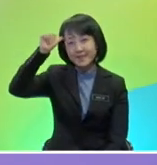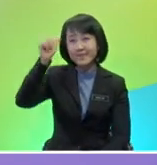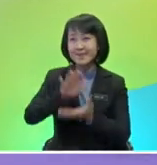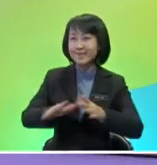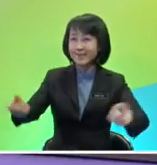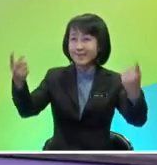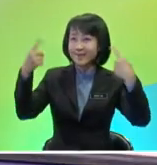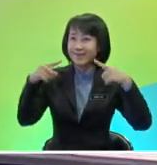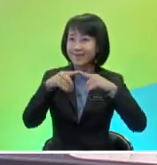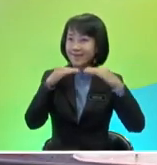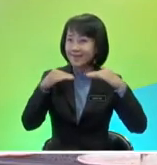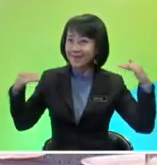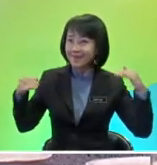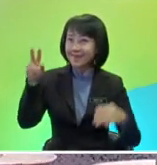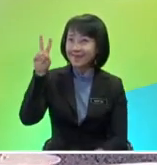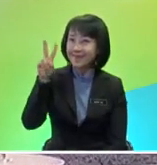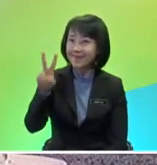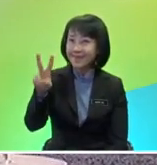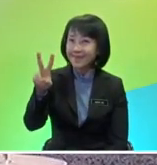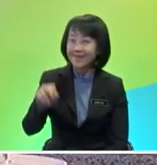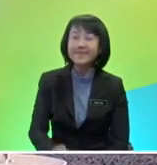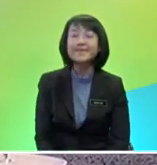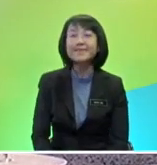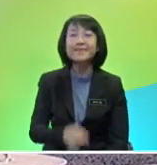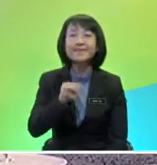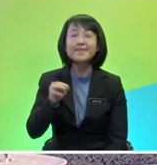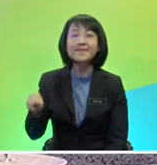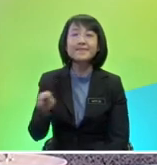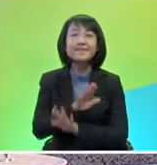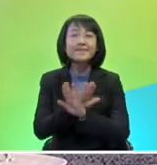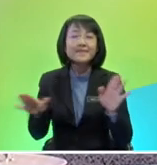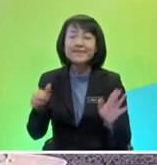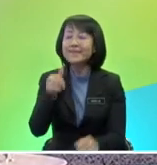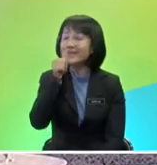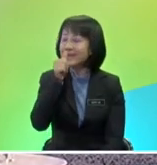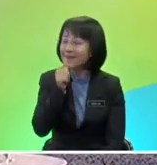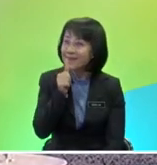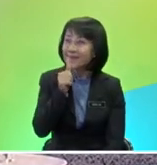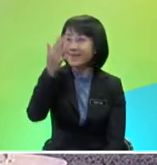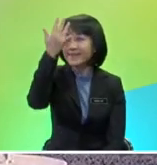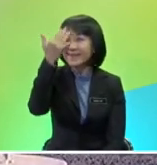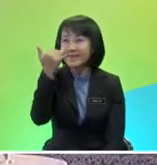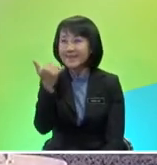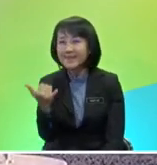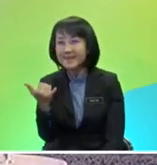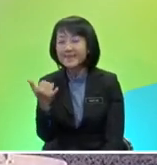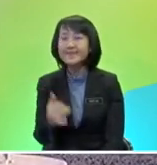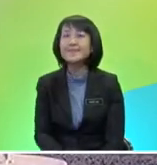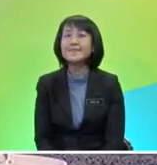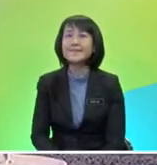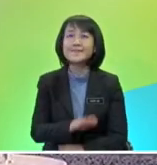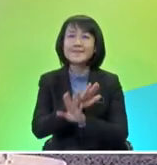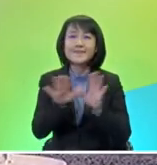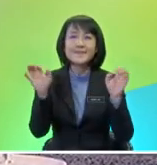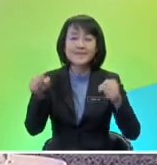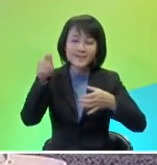ke tahap 2. Ha, saya pasti murid-murid semua dah tak sabar-sabar dah kan? Kenapalah abang tu cakap tak boleh tebuk satu lubang